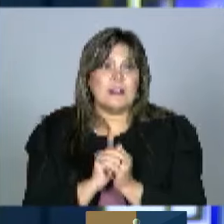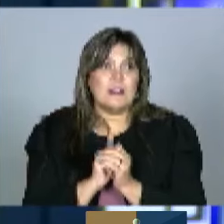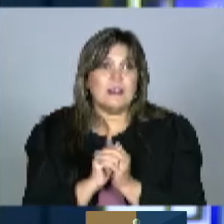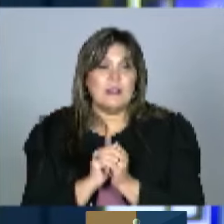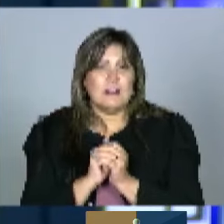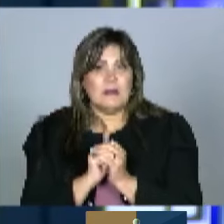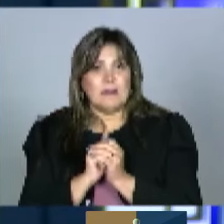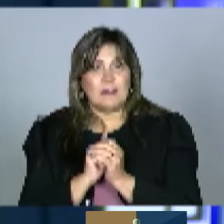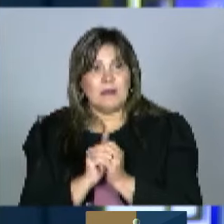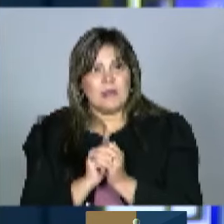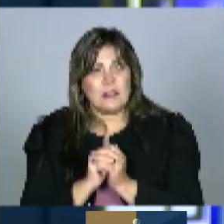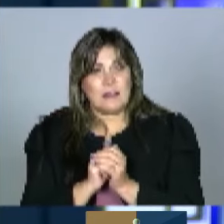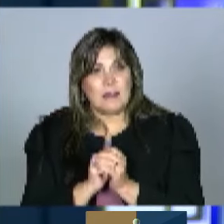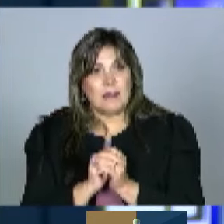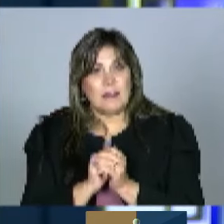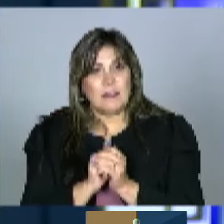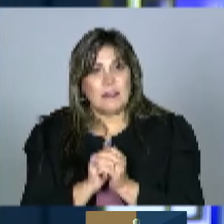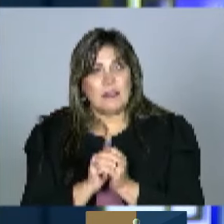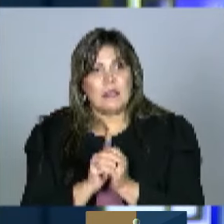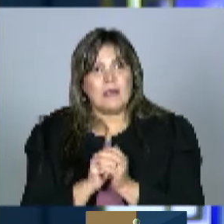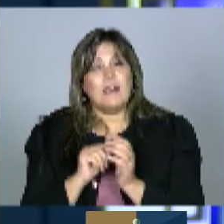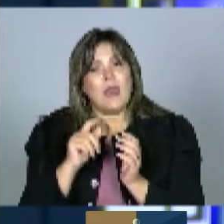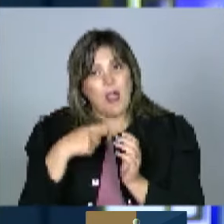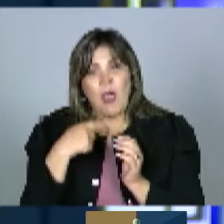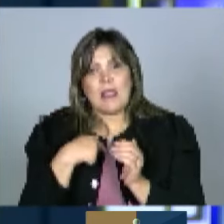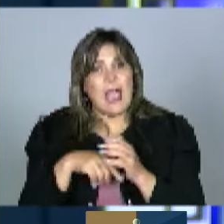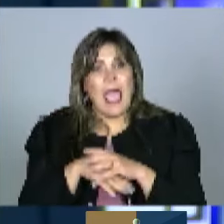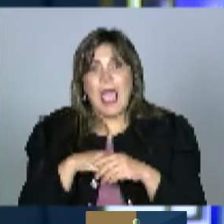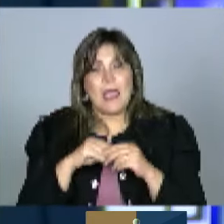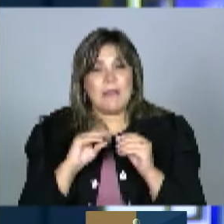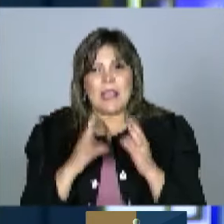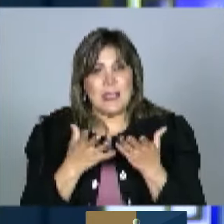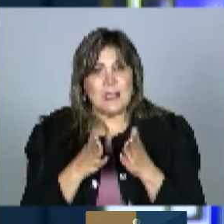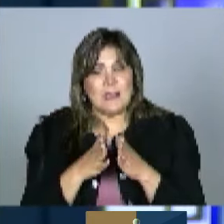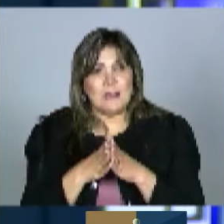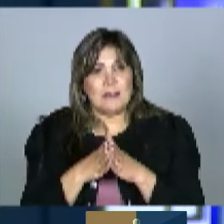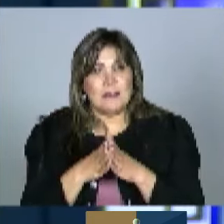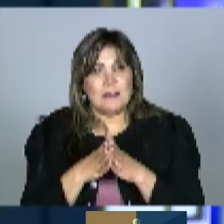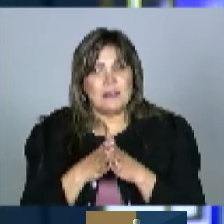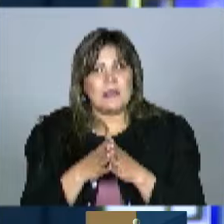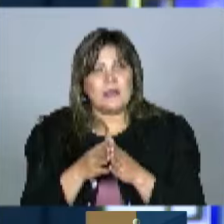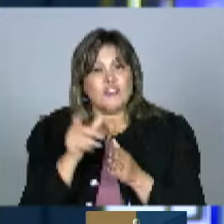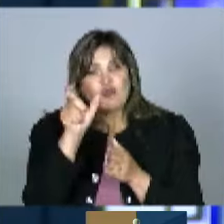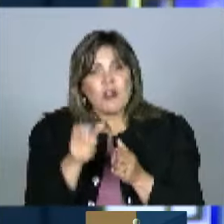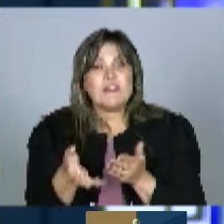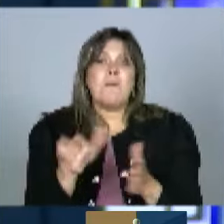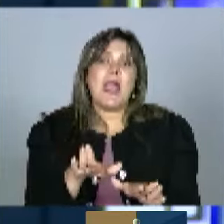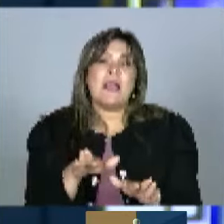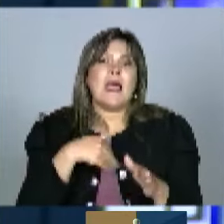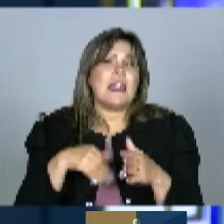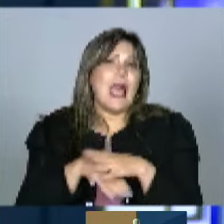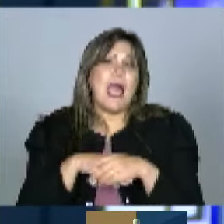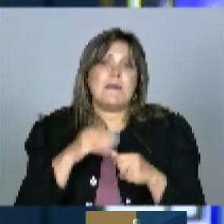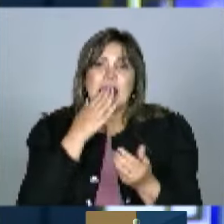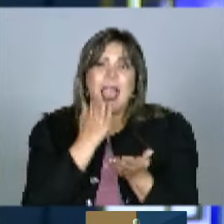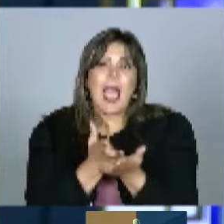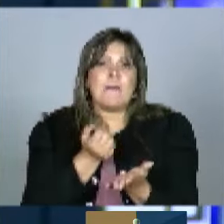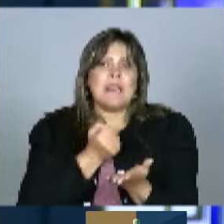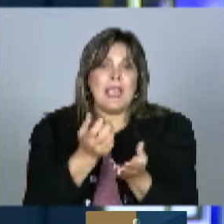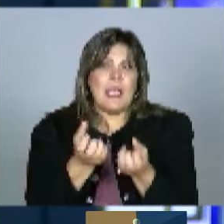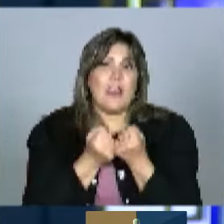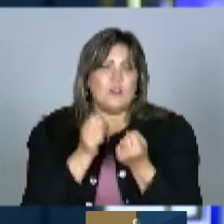انه الشخص اللي وقع اتوفى كمان يا فن ده سؤالك اه ده ده سؤال مظبوط كده ماشي شكرا استاذ